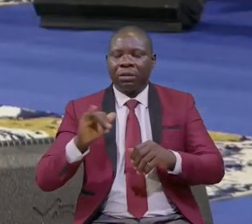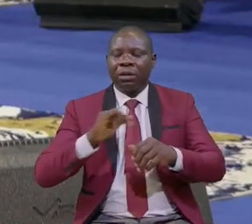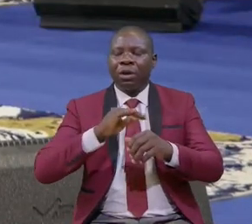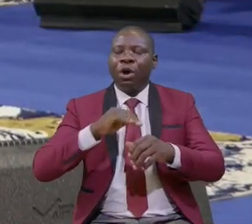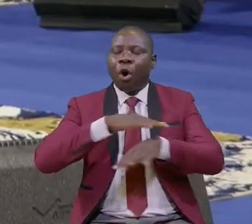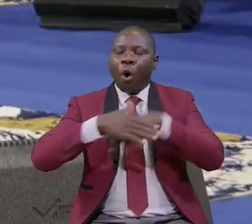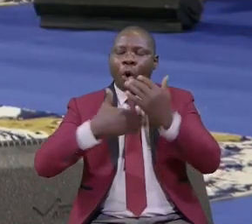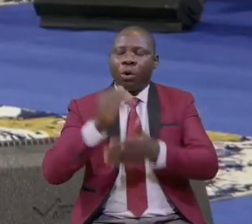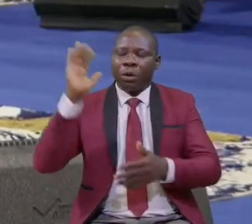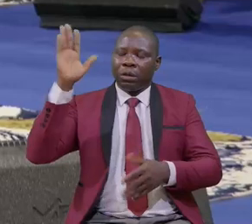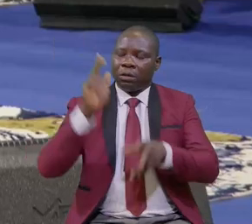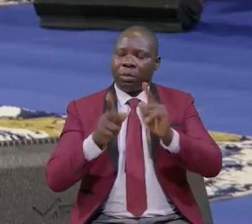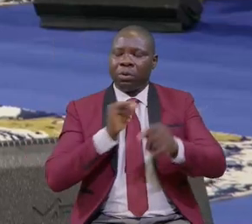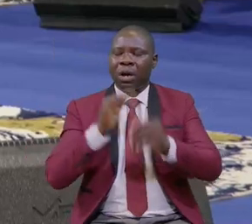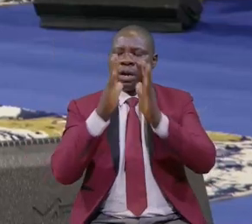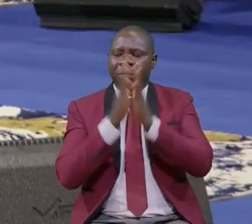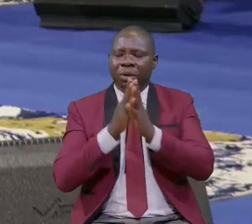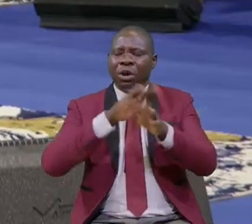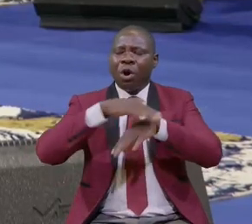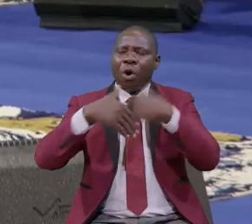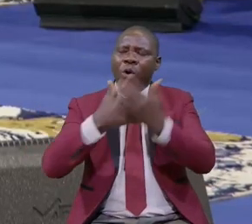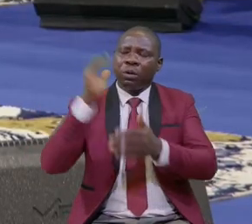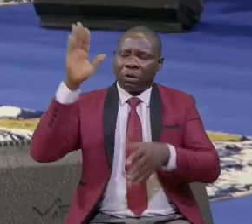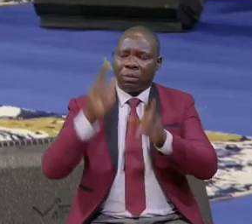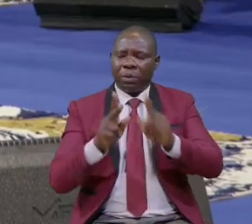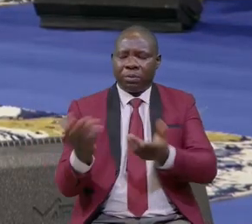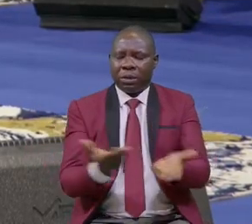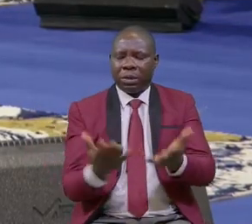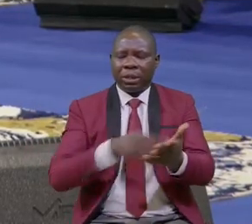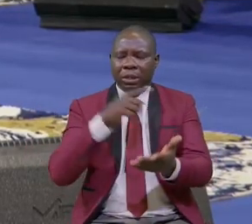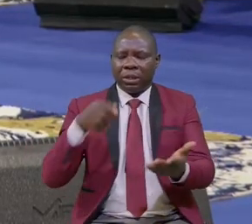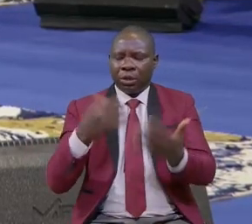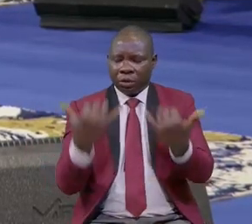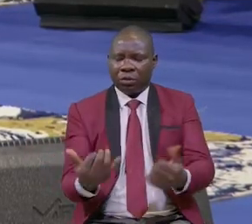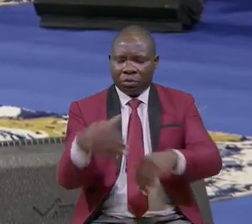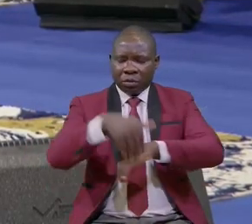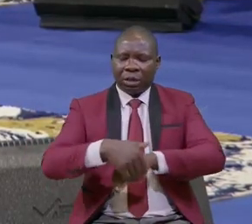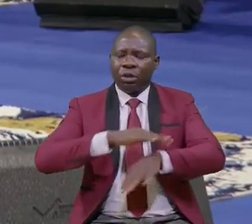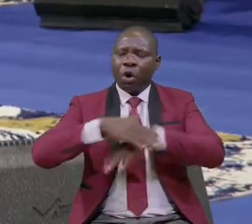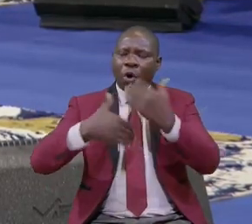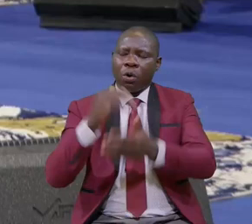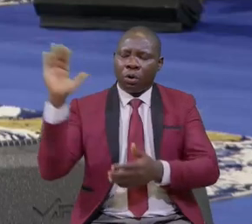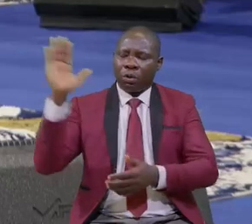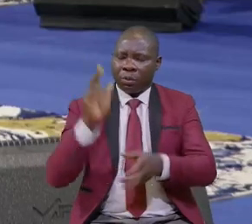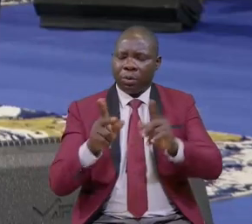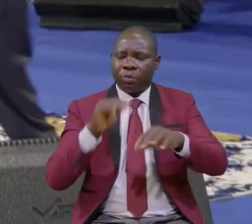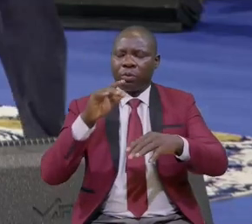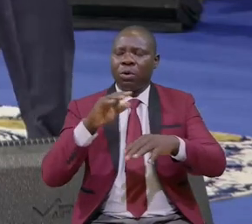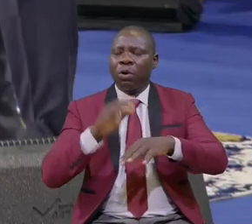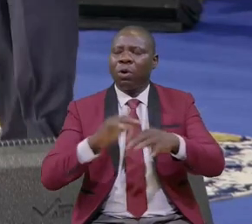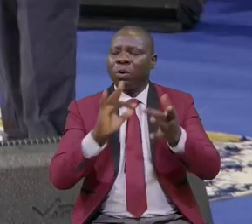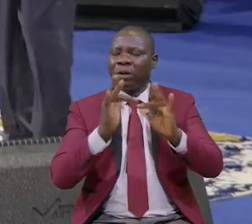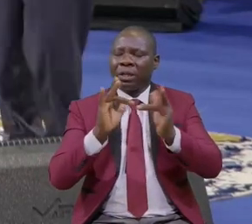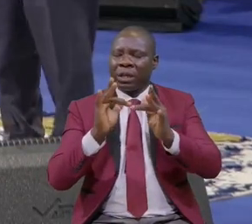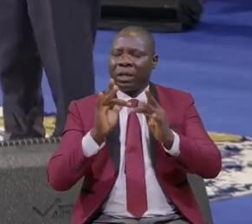bénissant tout son peuple, je prie. Tout ton peuple, ici ce soir, tout ton peuple en ligne,